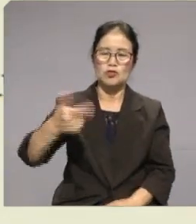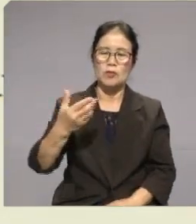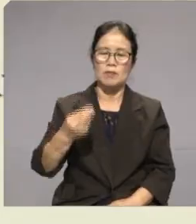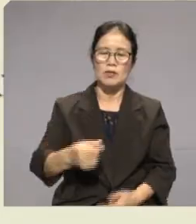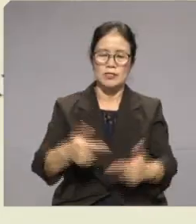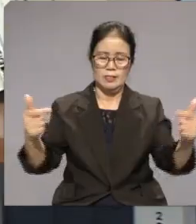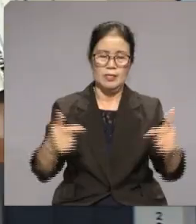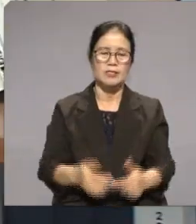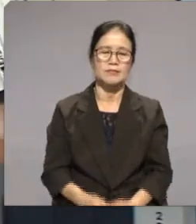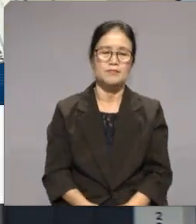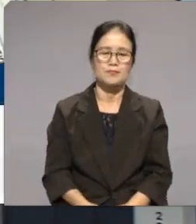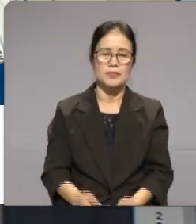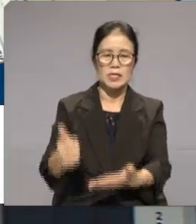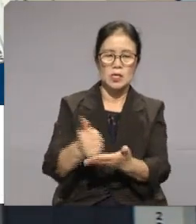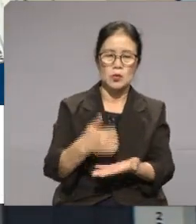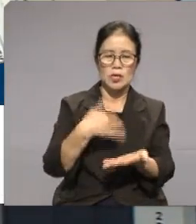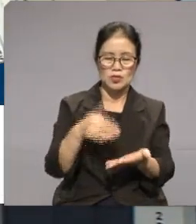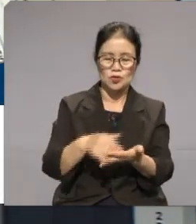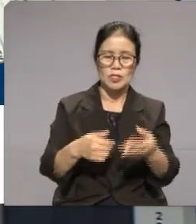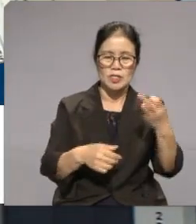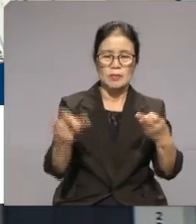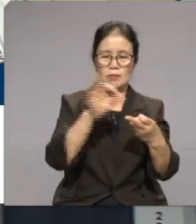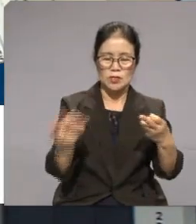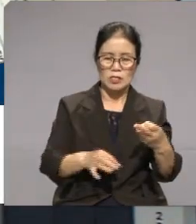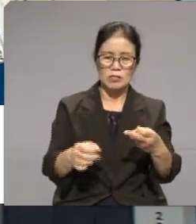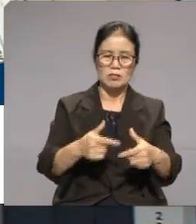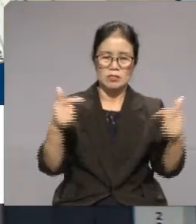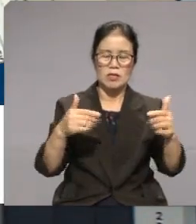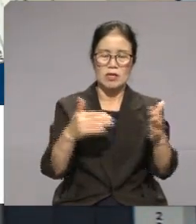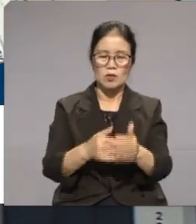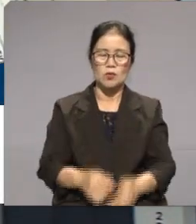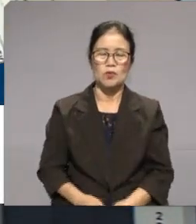증가했습니다. 이용객 수는 12%가 증가를 했고